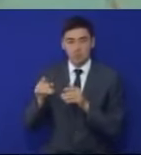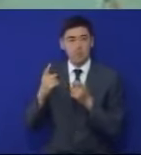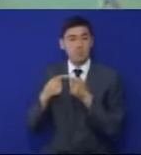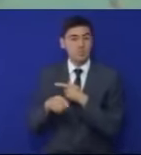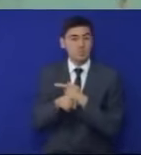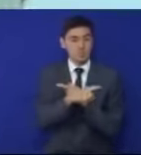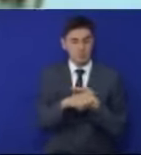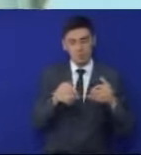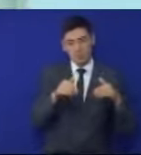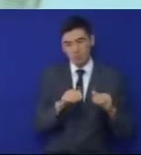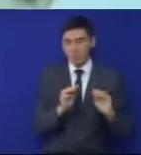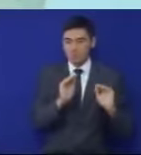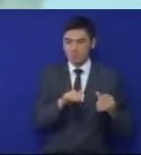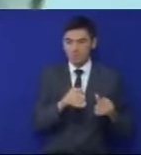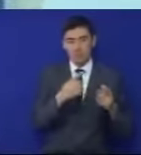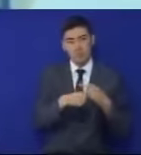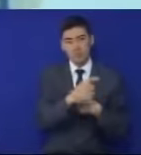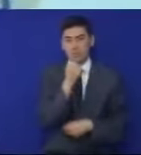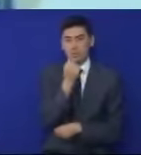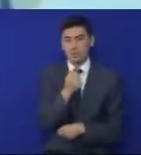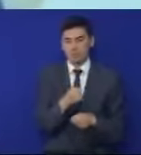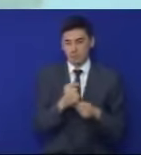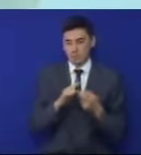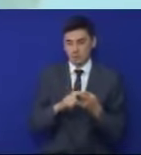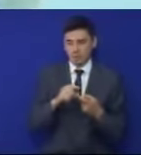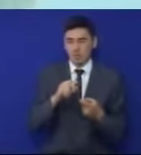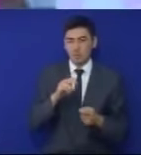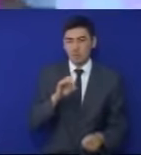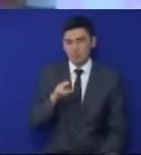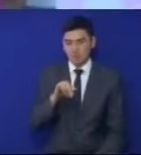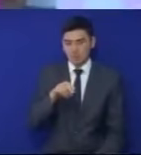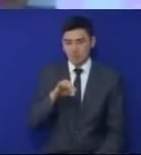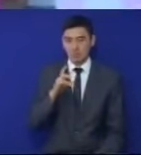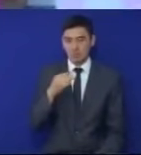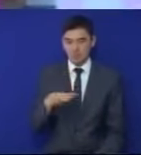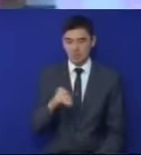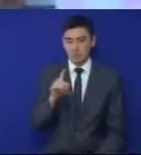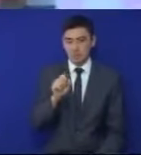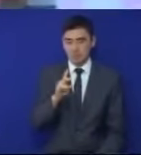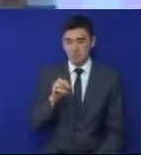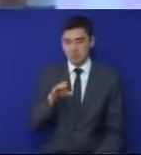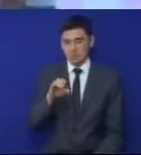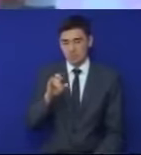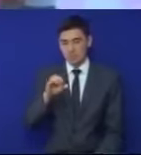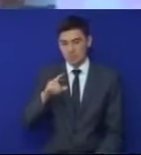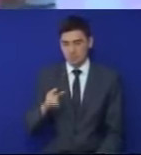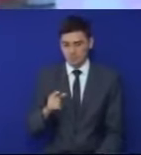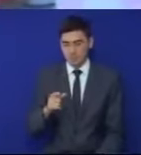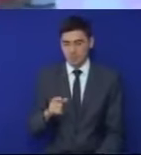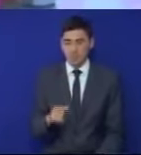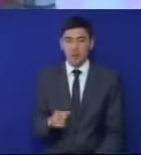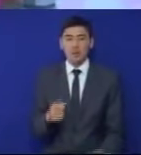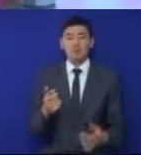и еще небольшая часть на рабочие специальности по программе продуктивной занятости. У нас уменьшается количество выпускников, которые